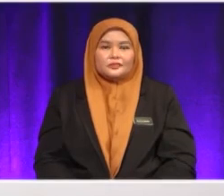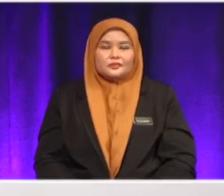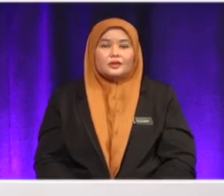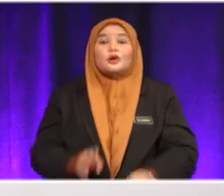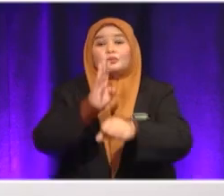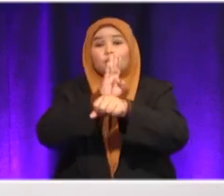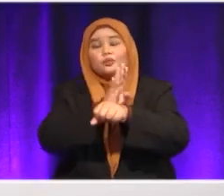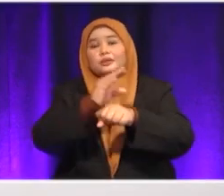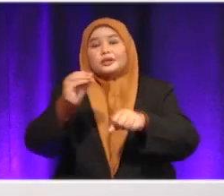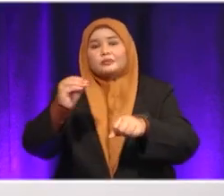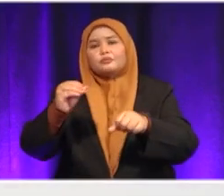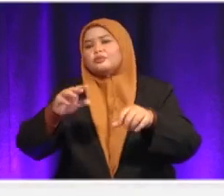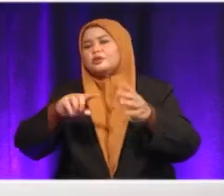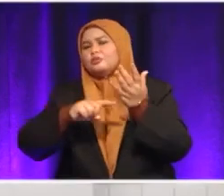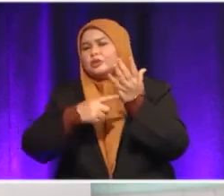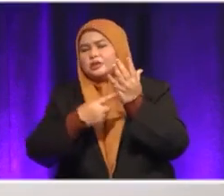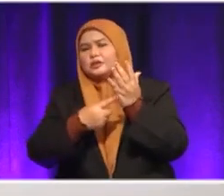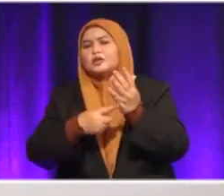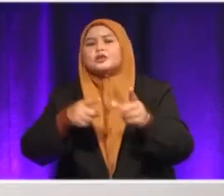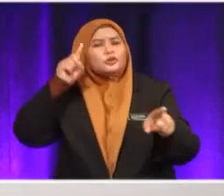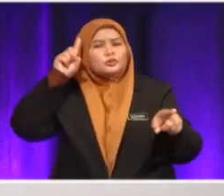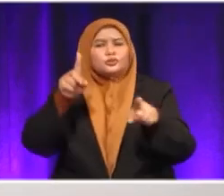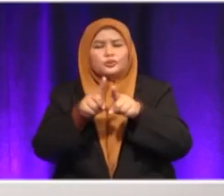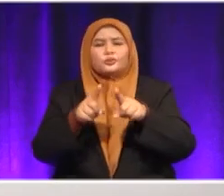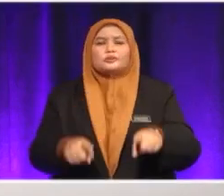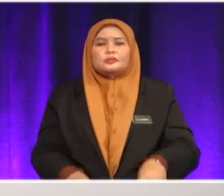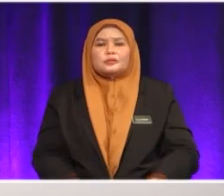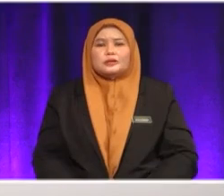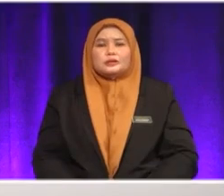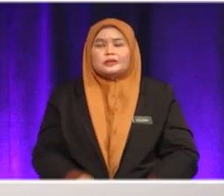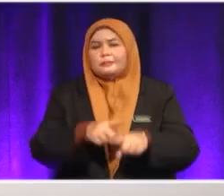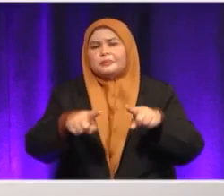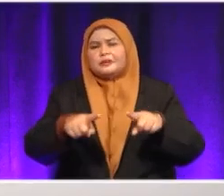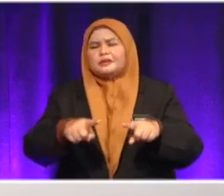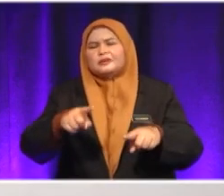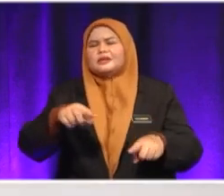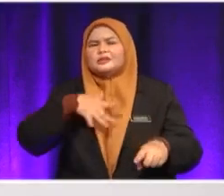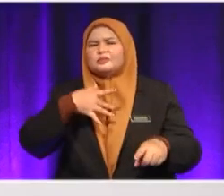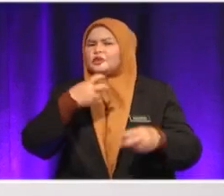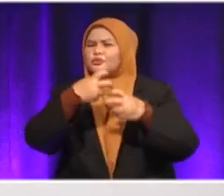hakikatnya bersetuju tetapi menganggap gabungan ini sebagai satu usaha yang suka dilaksanakan